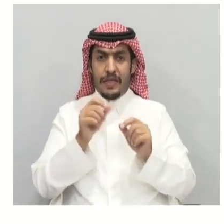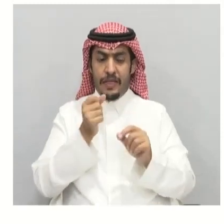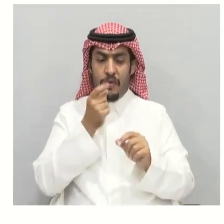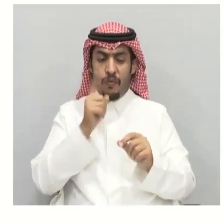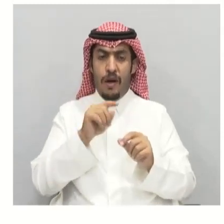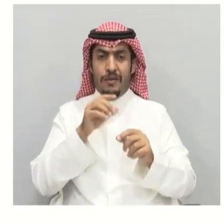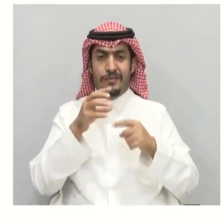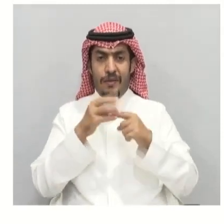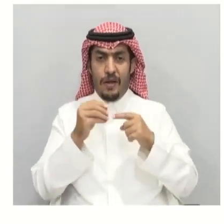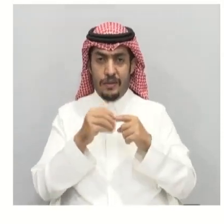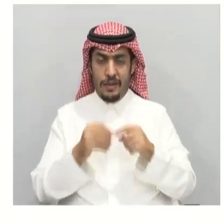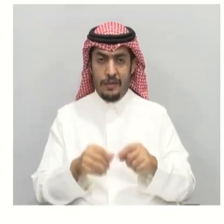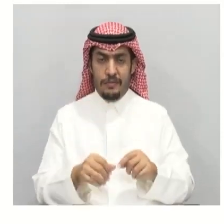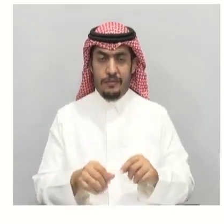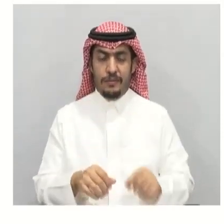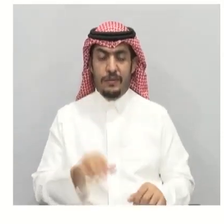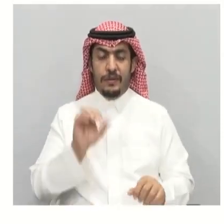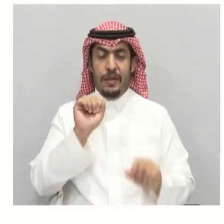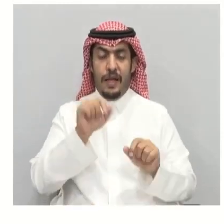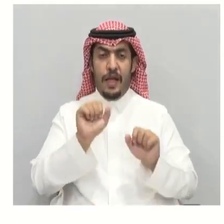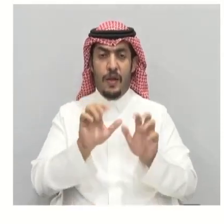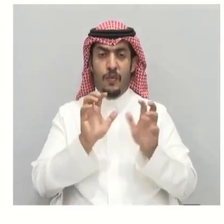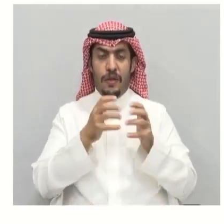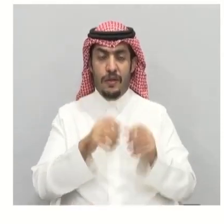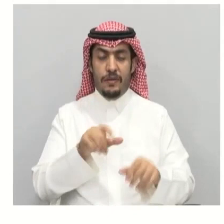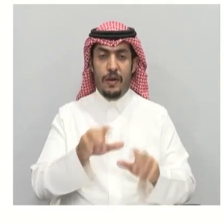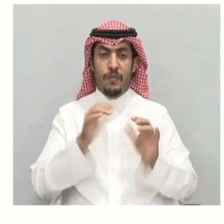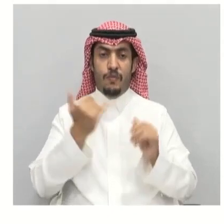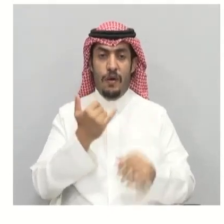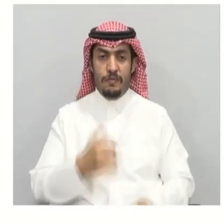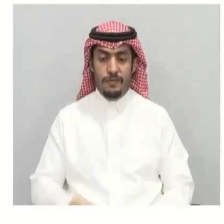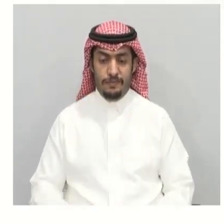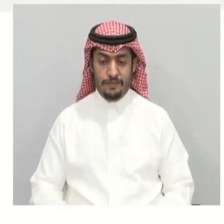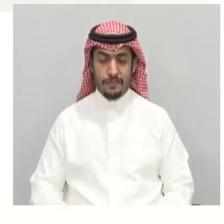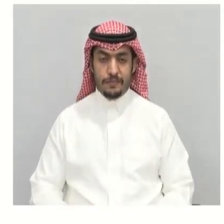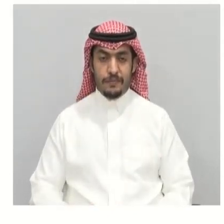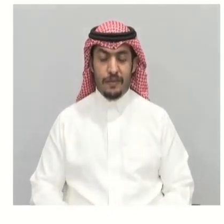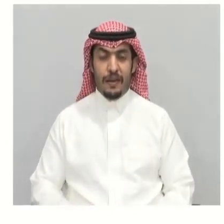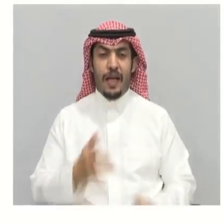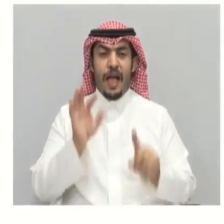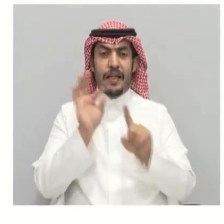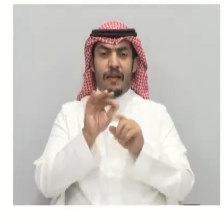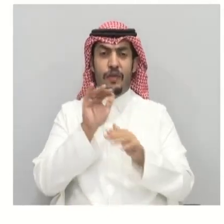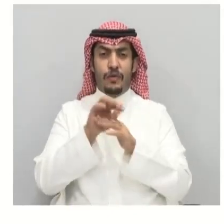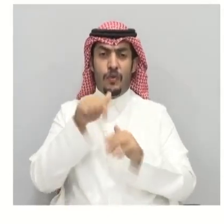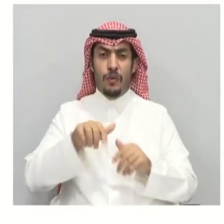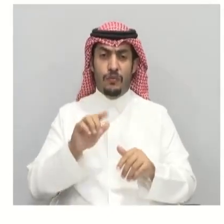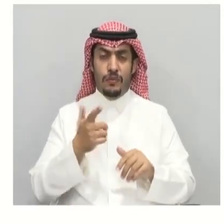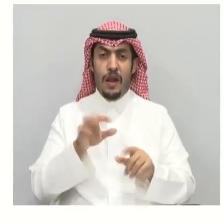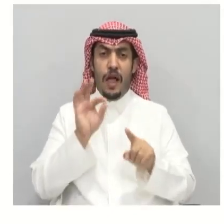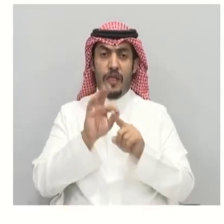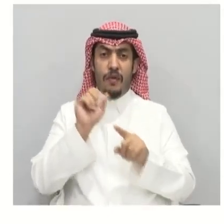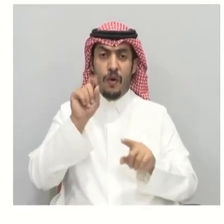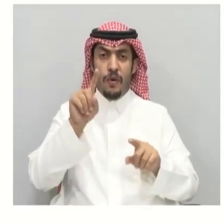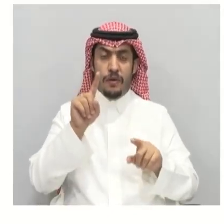التوحيد ومنقصاته كذلك في هذه الوحده المهمه ما هي اهداف درسنا لهذا اليوم الهدف